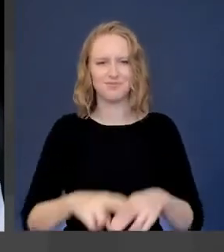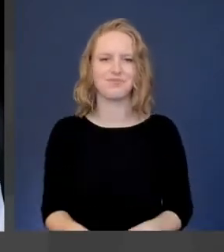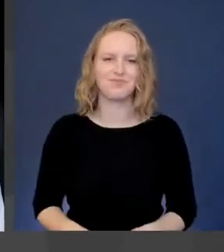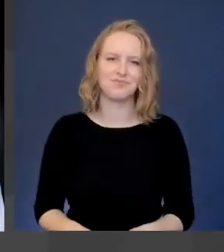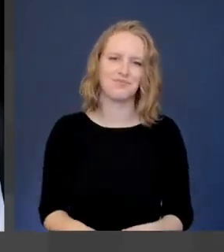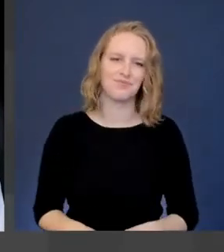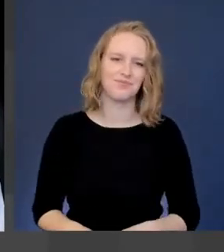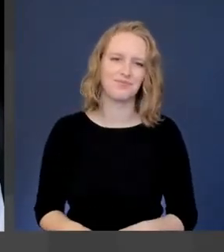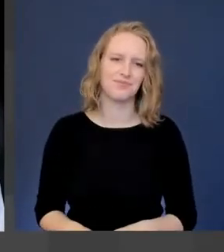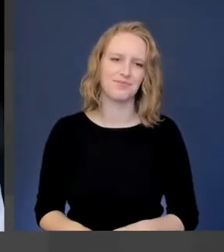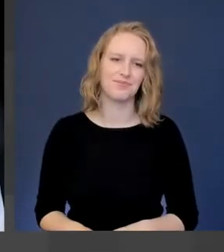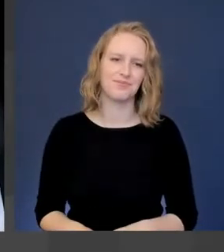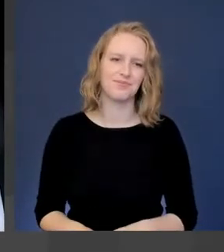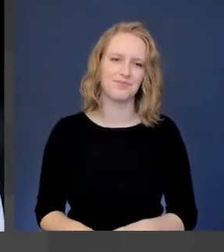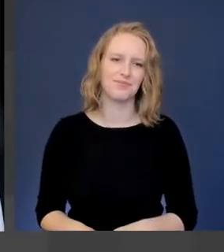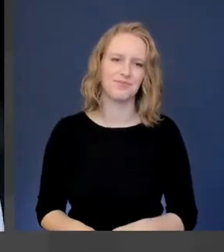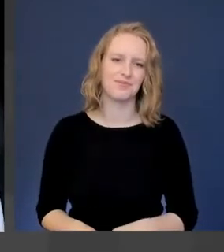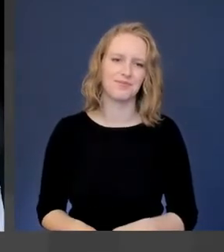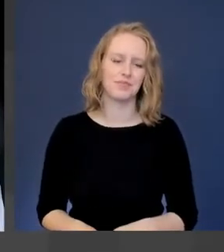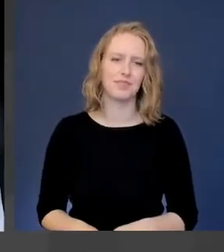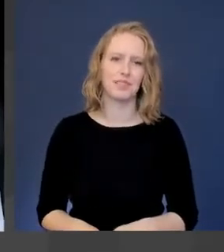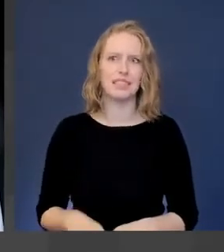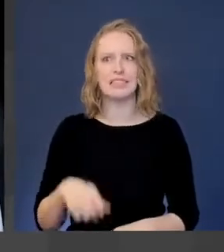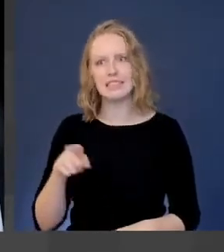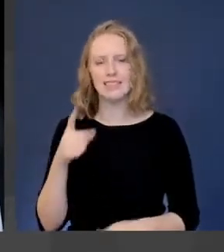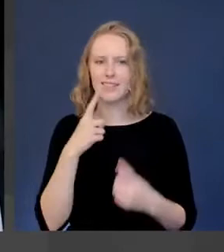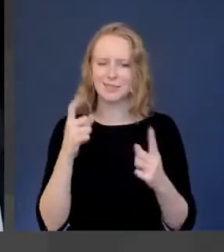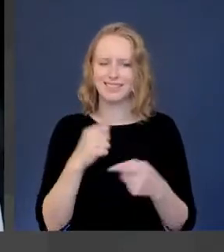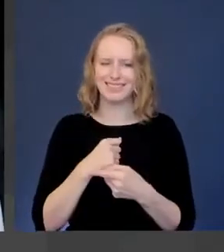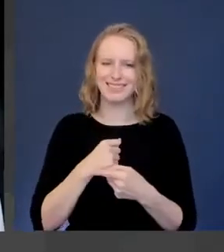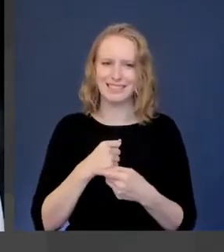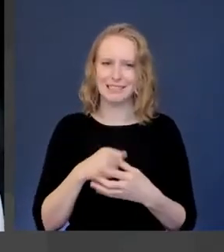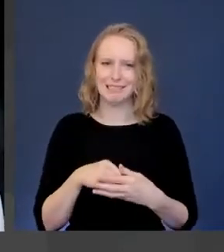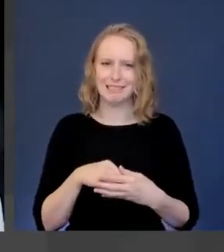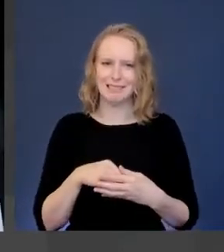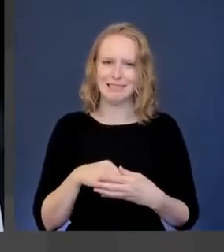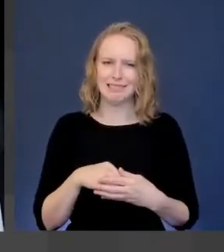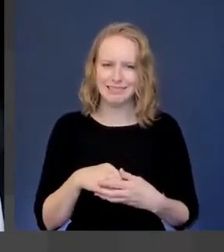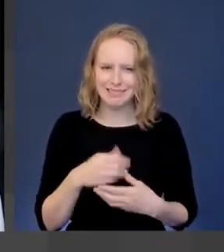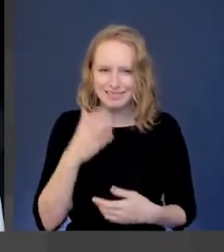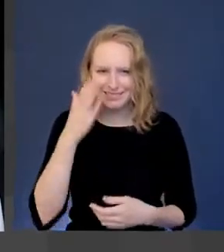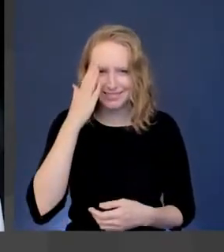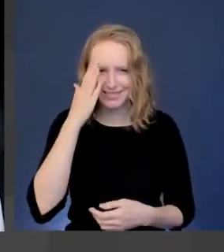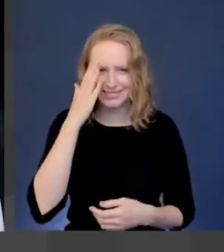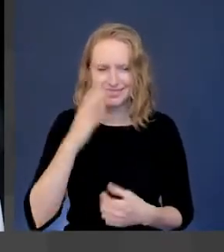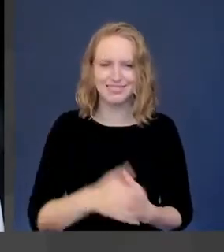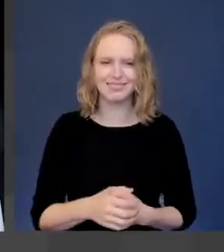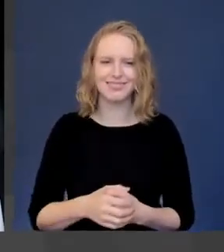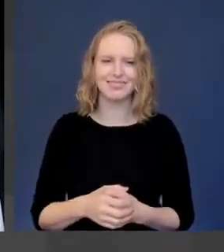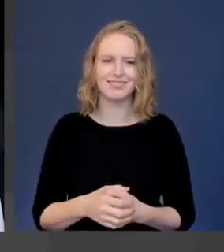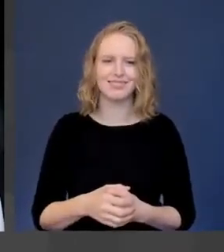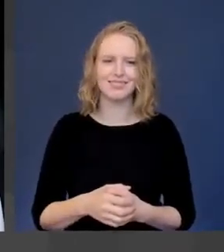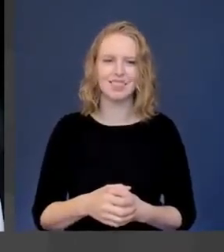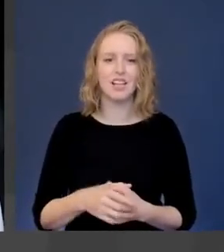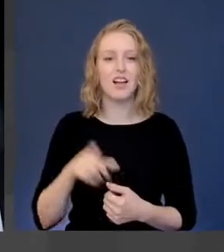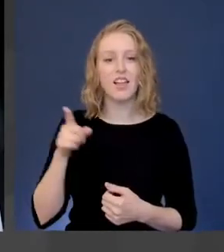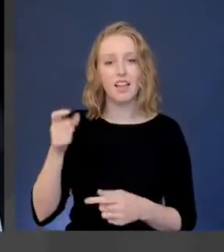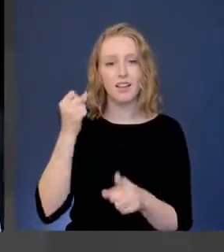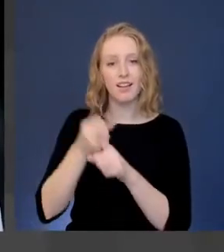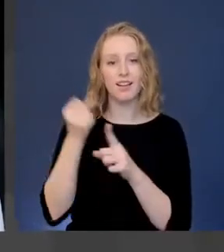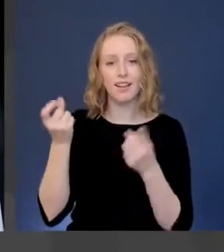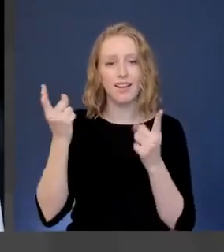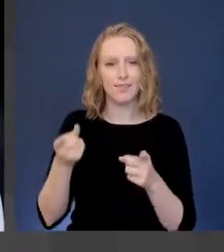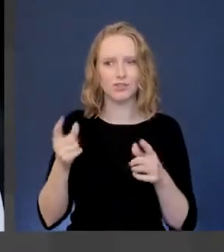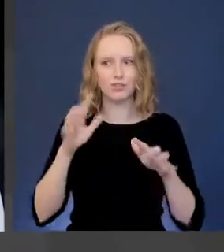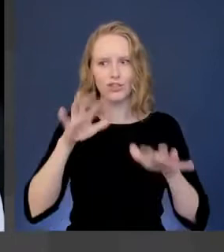このマスオの代名詞マグマダイブ、まさかのマグマにダイブをしてしまいまして、